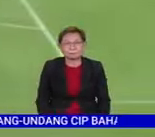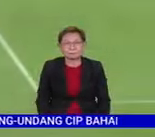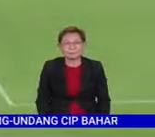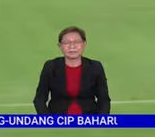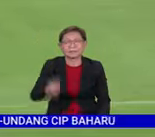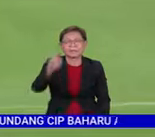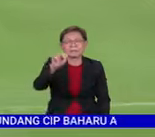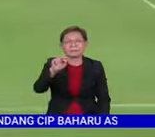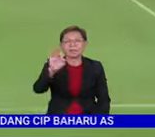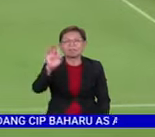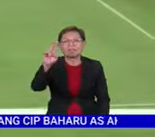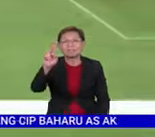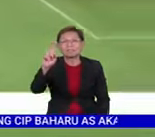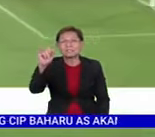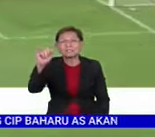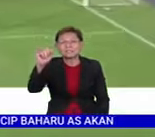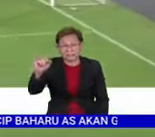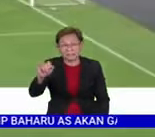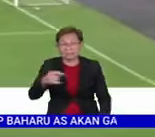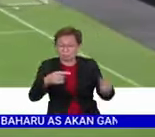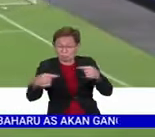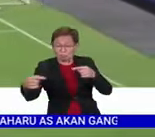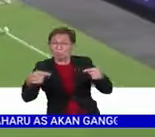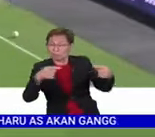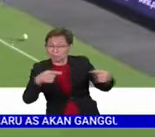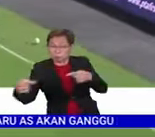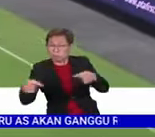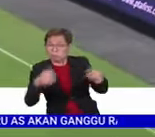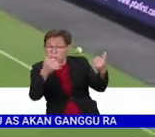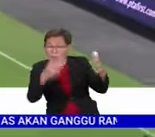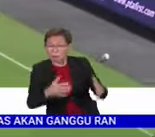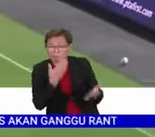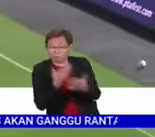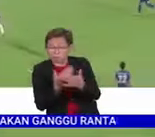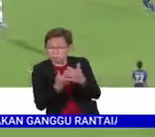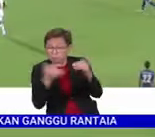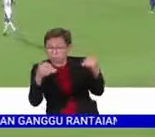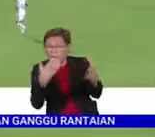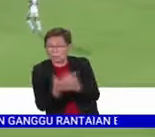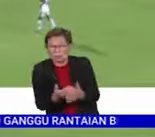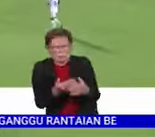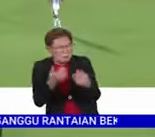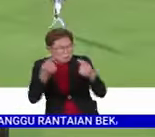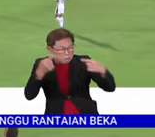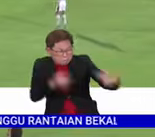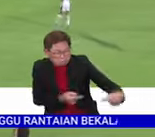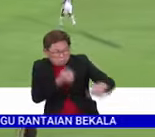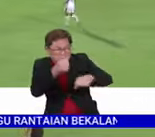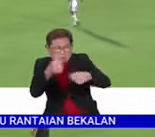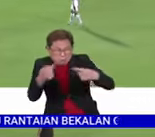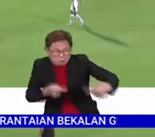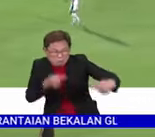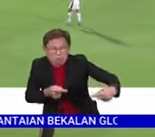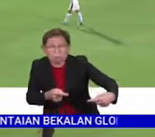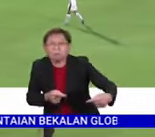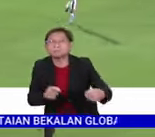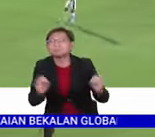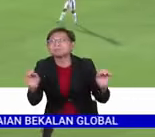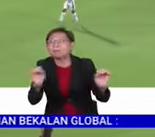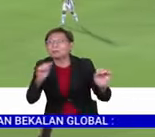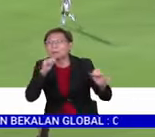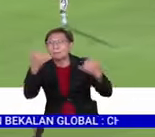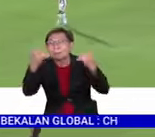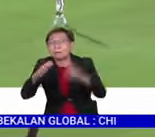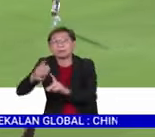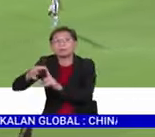Menurut Nafusi, pemainnya telah menampilkan persembahan terbaik dengan berjuang habis-habisan biarpun tanpa kelibat beberapa pemain utama yang